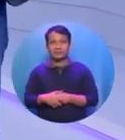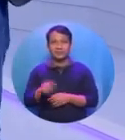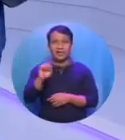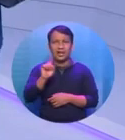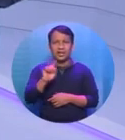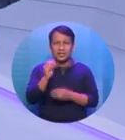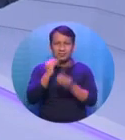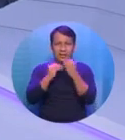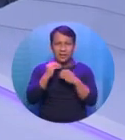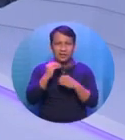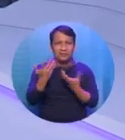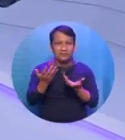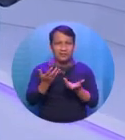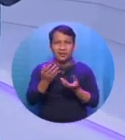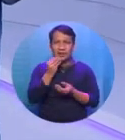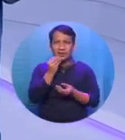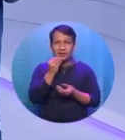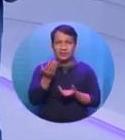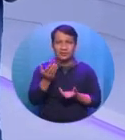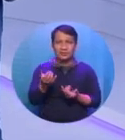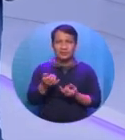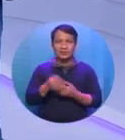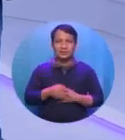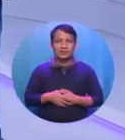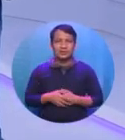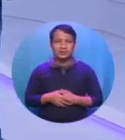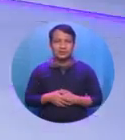Ano pong ulam nyo ngayon?